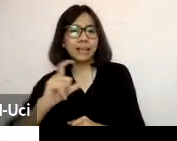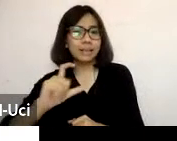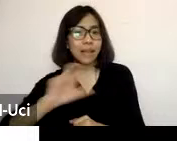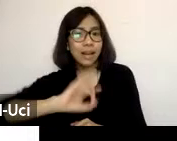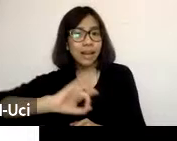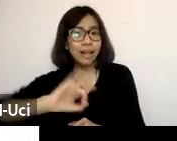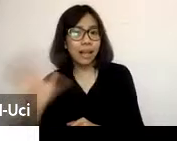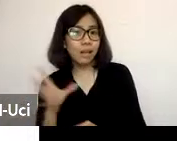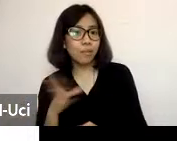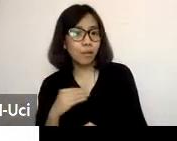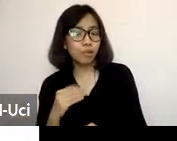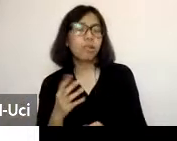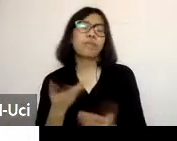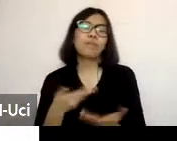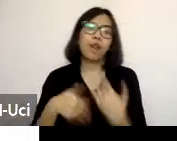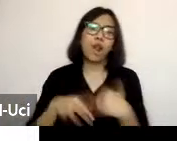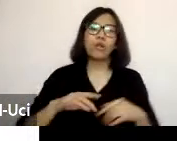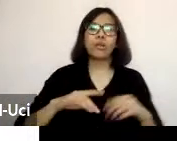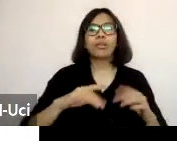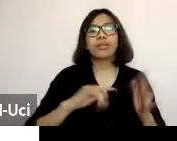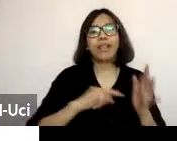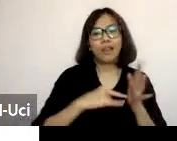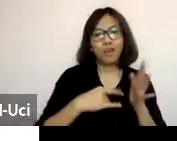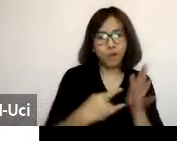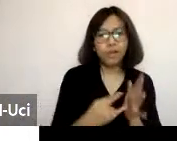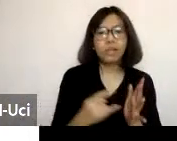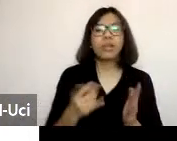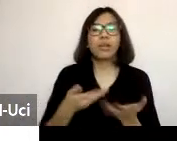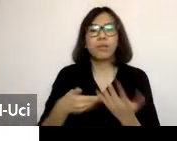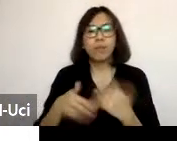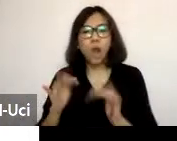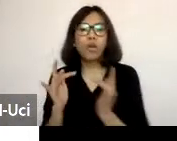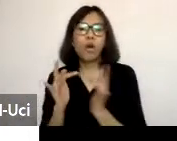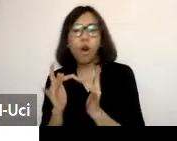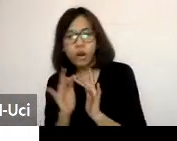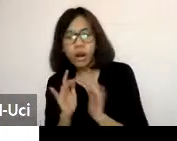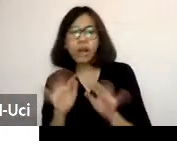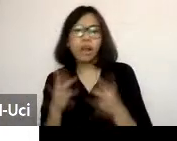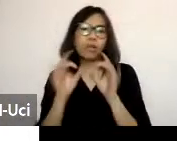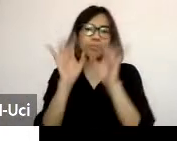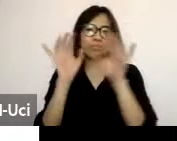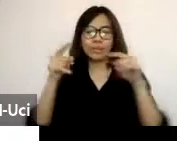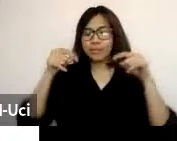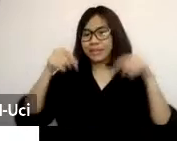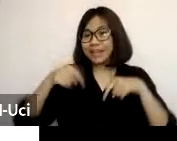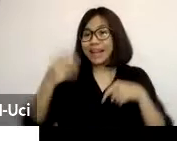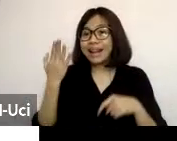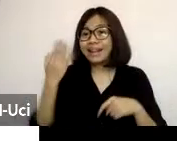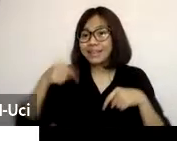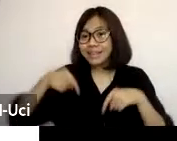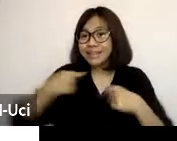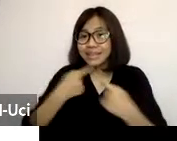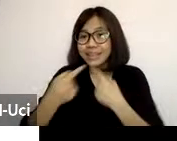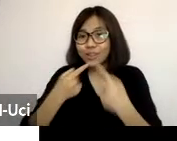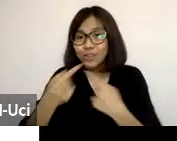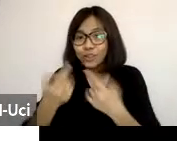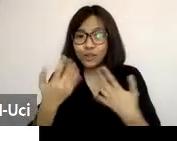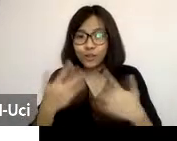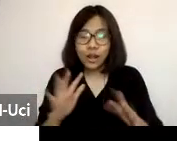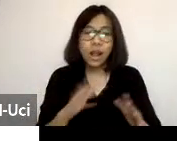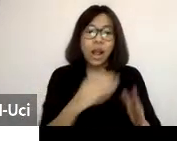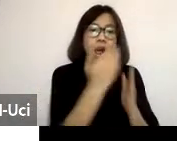secara elektronik ya online susun yang kita diskusikan saat ini sebenarnya rambu-rambunya